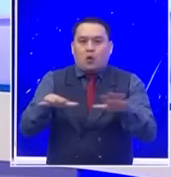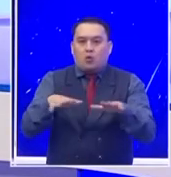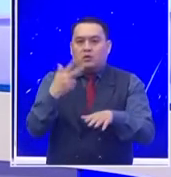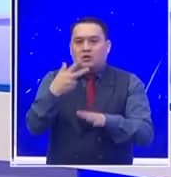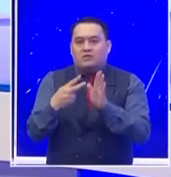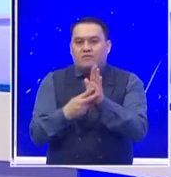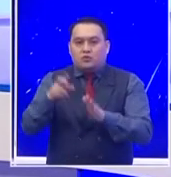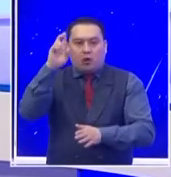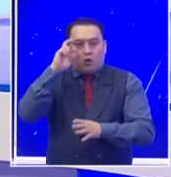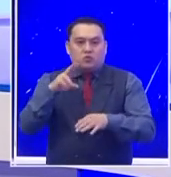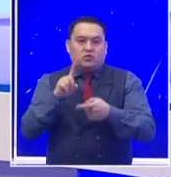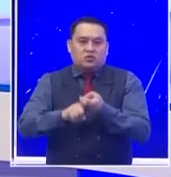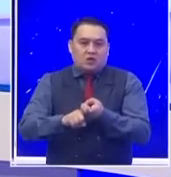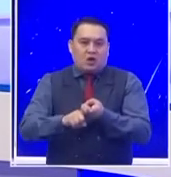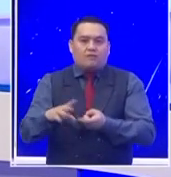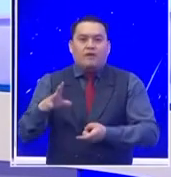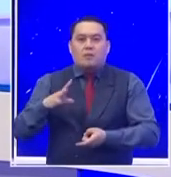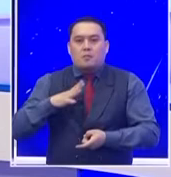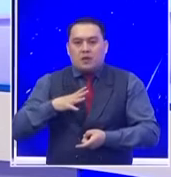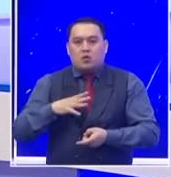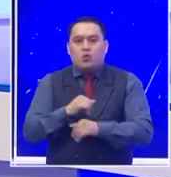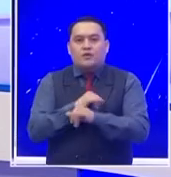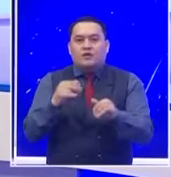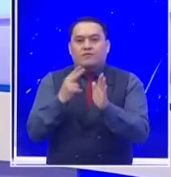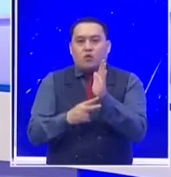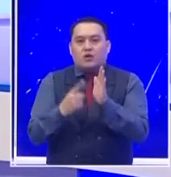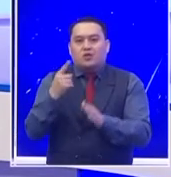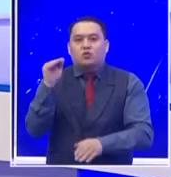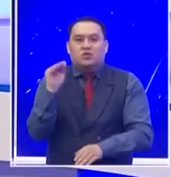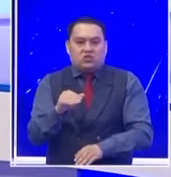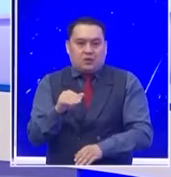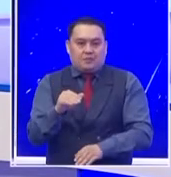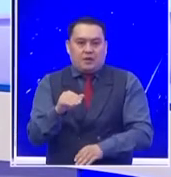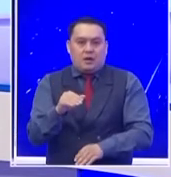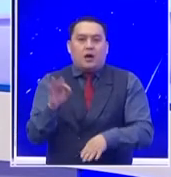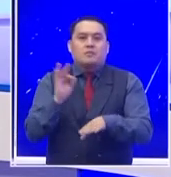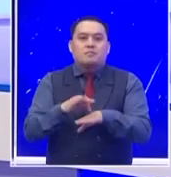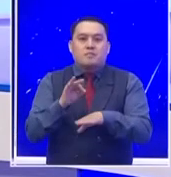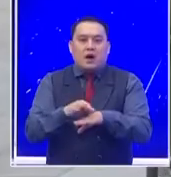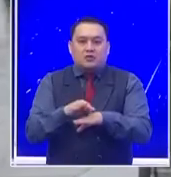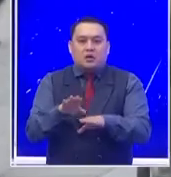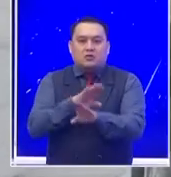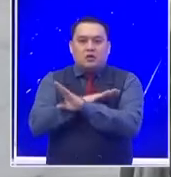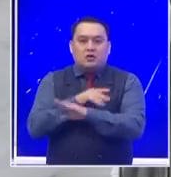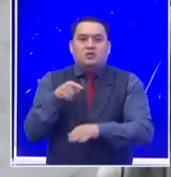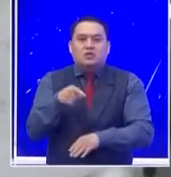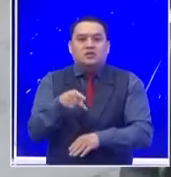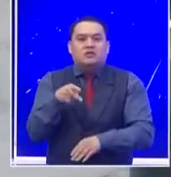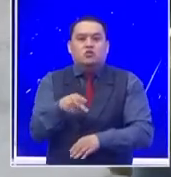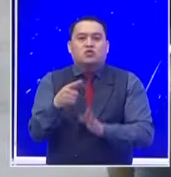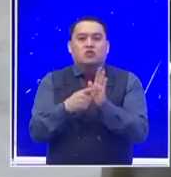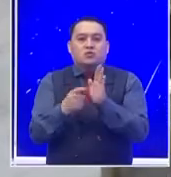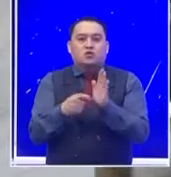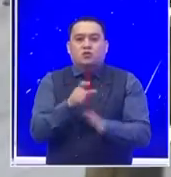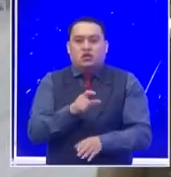мира число зараженных кофе 19 превысила 81000 от болезни вызваны вирусом скончались свыше 2 тысяч